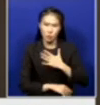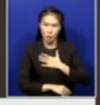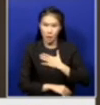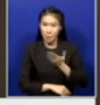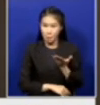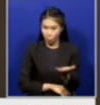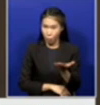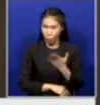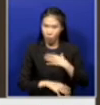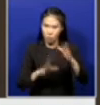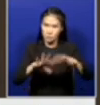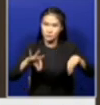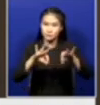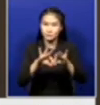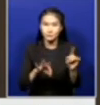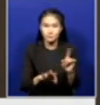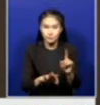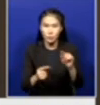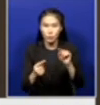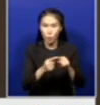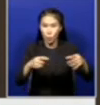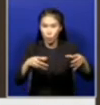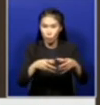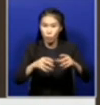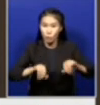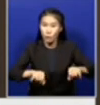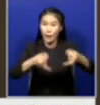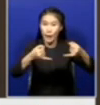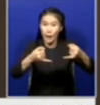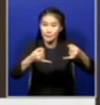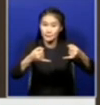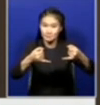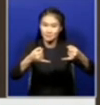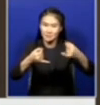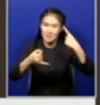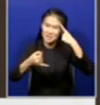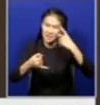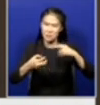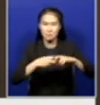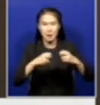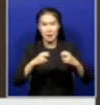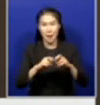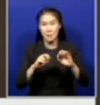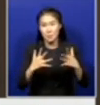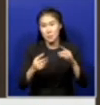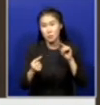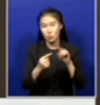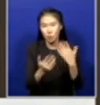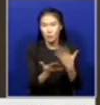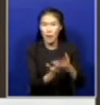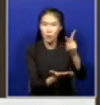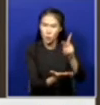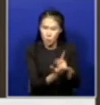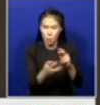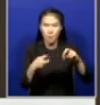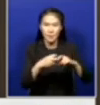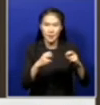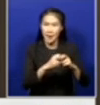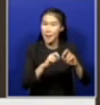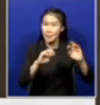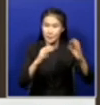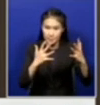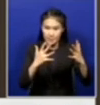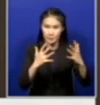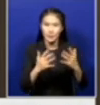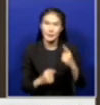าฝ่ายค้านนั้นเราไม่ขัดข้องในเรื่องเกี่ยวกับการกู้เงินนี้เลยเพราะเ